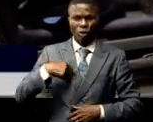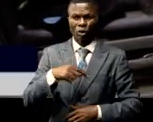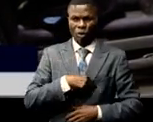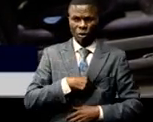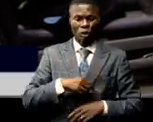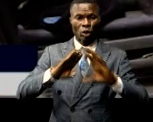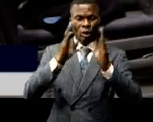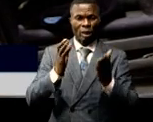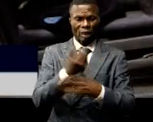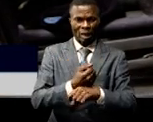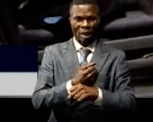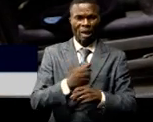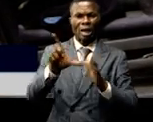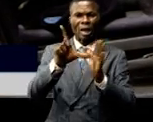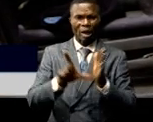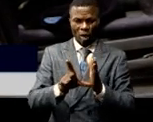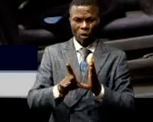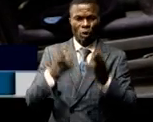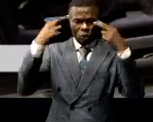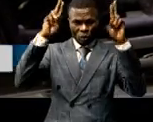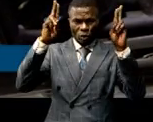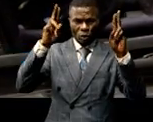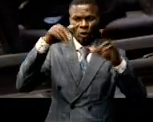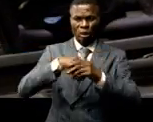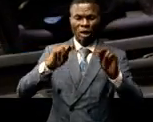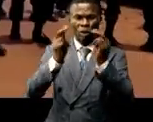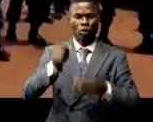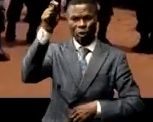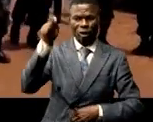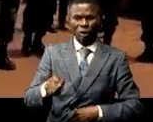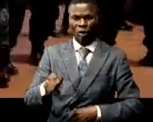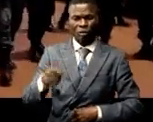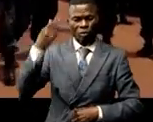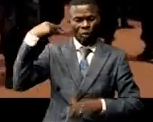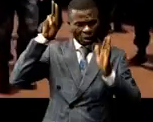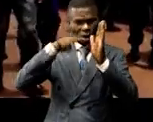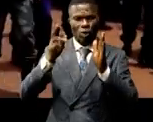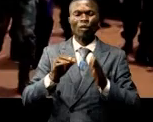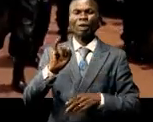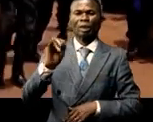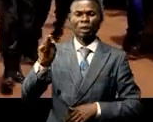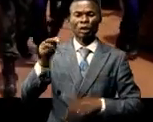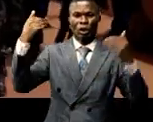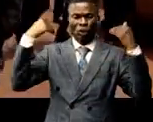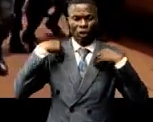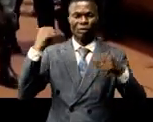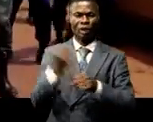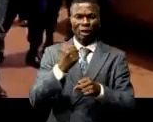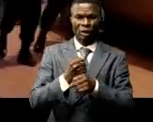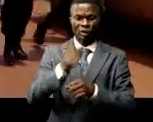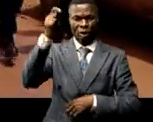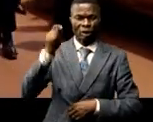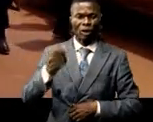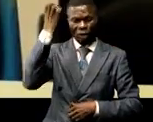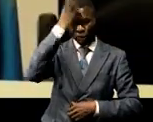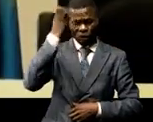constituent notre critère du succès au sein des forces armées. Pour le gouverneur de l'Ituri et commandant des opérations, le lieutenant général